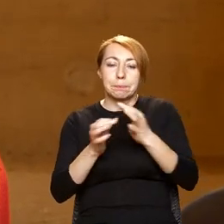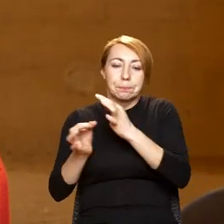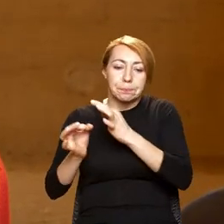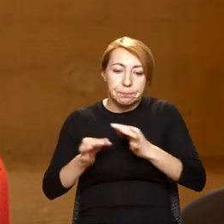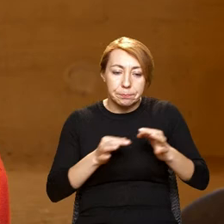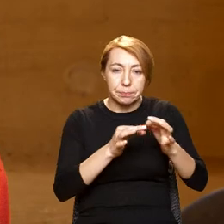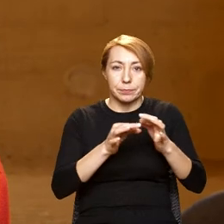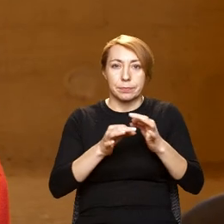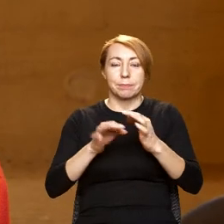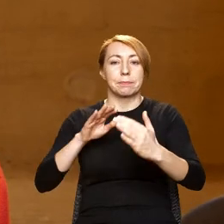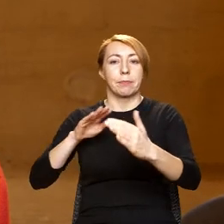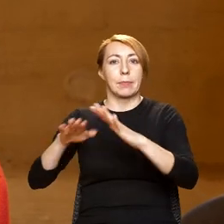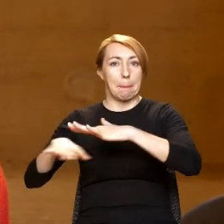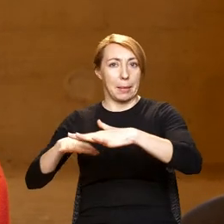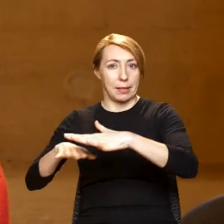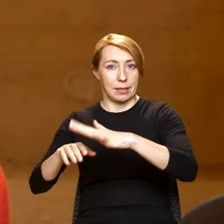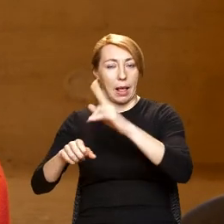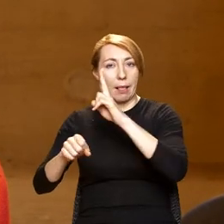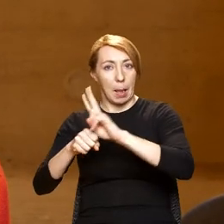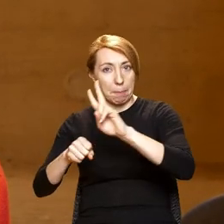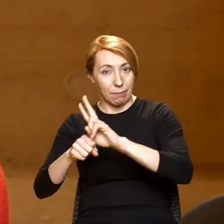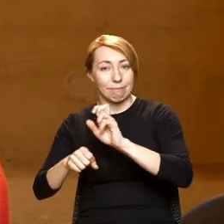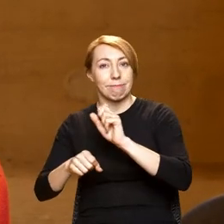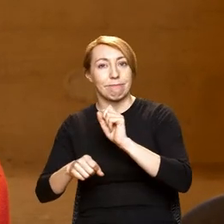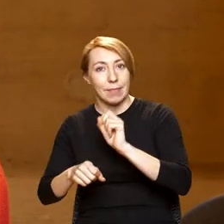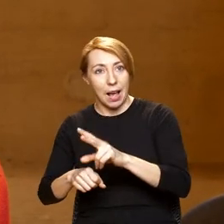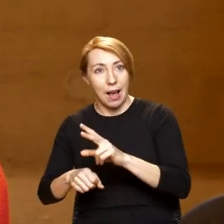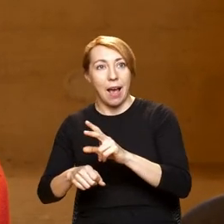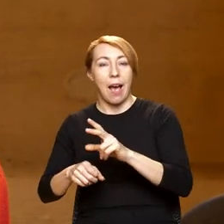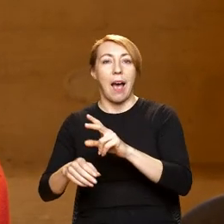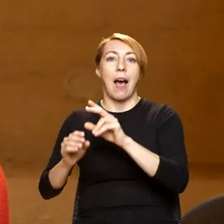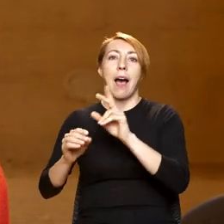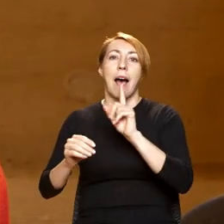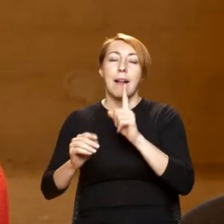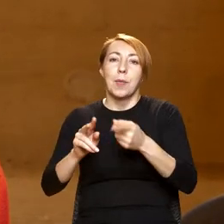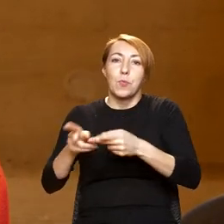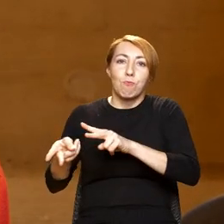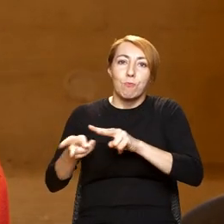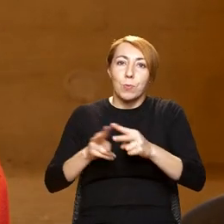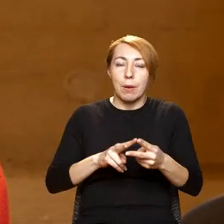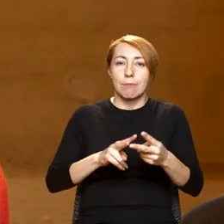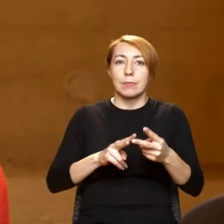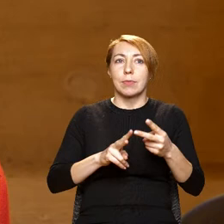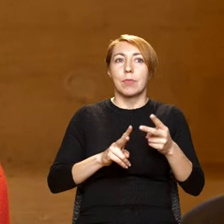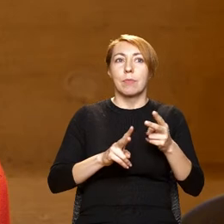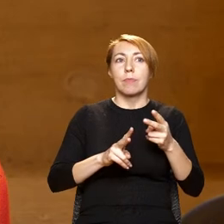realiach japońskich na tyle, że nie powinna sprawiać trudności